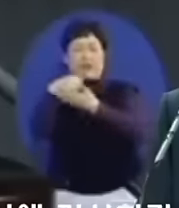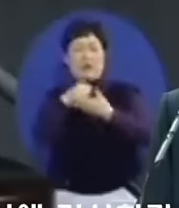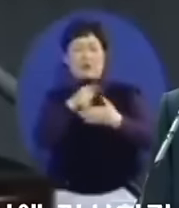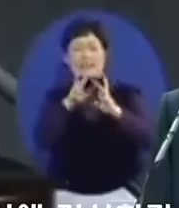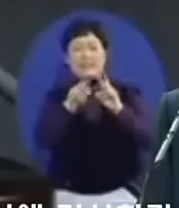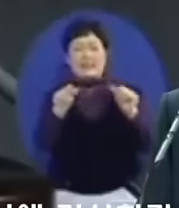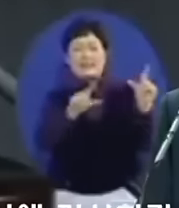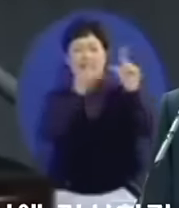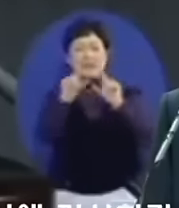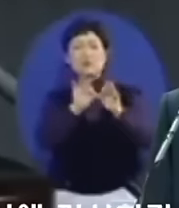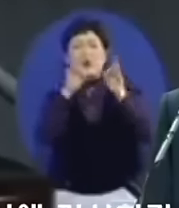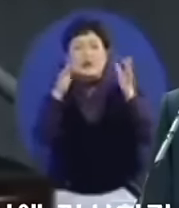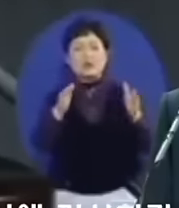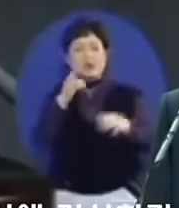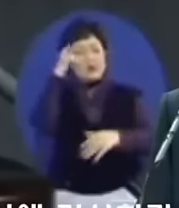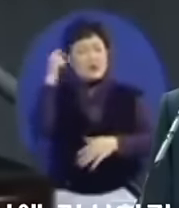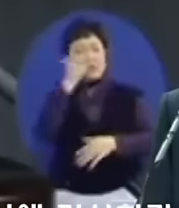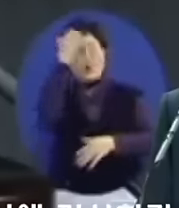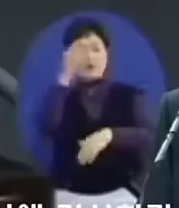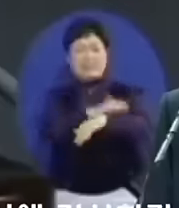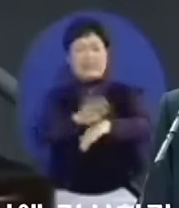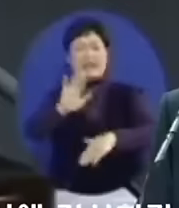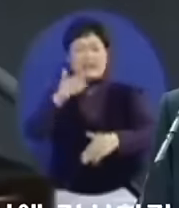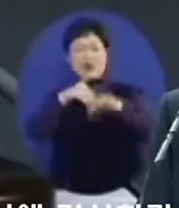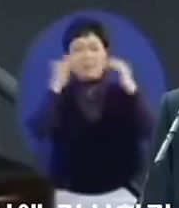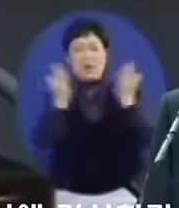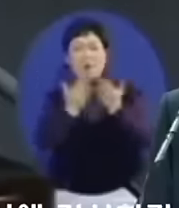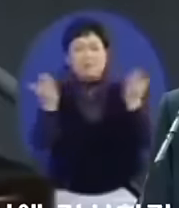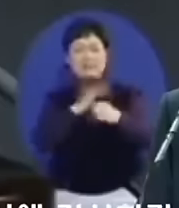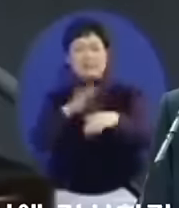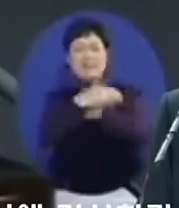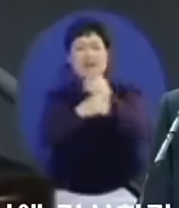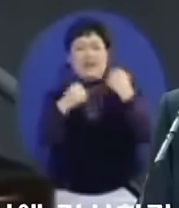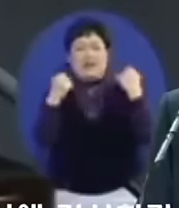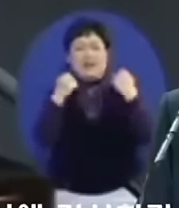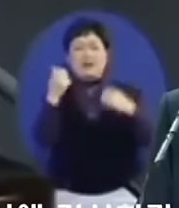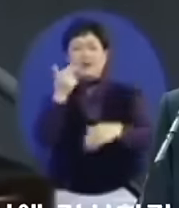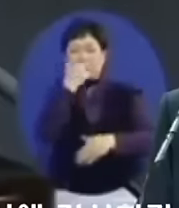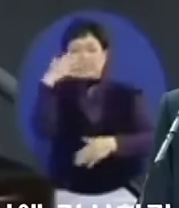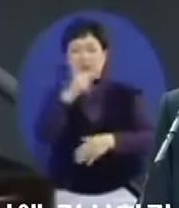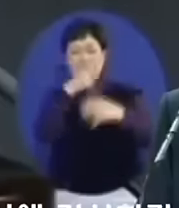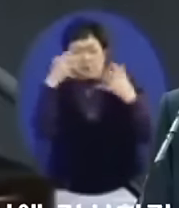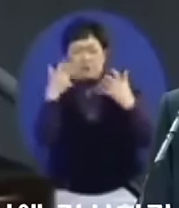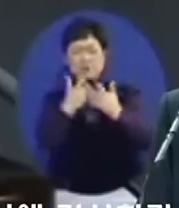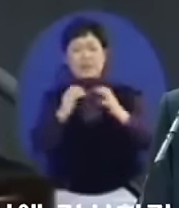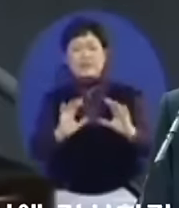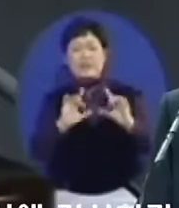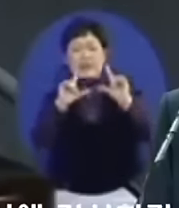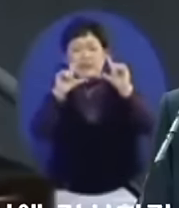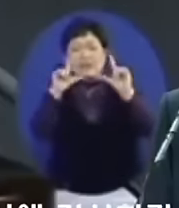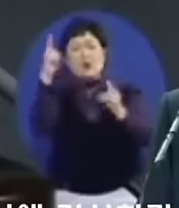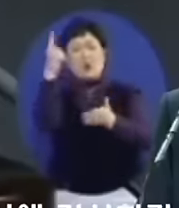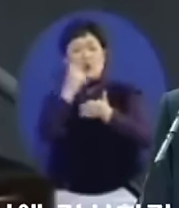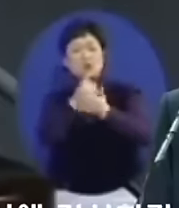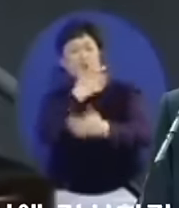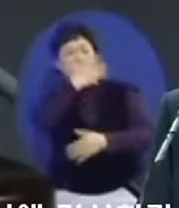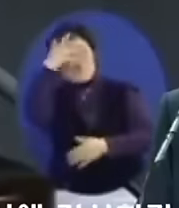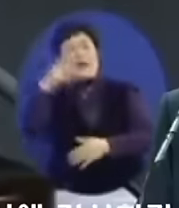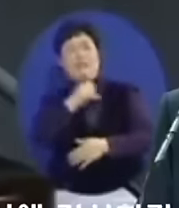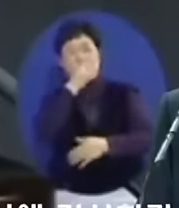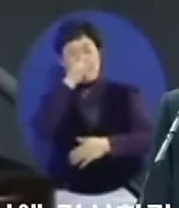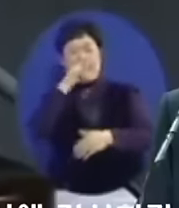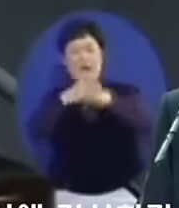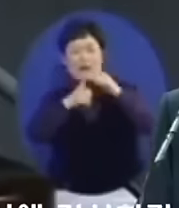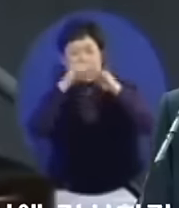땅에 사는 동안에도 영혼이 잘 되고 범사에 잘 되고 강건하고 생명을 얻되 풍성히 얻는 날이 다가올 꿈을 꿀 수가 있습니다. 하나님은